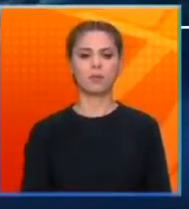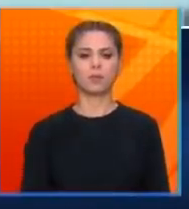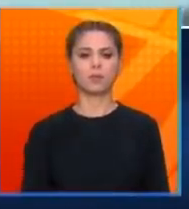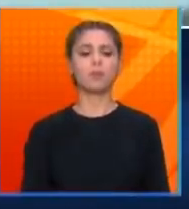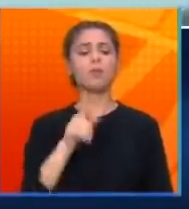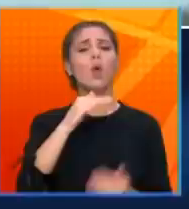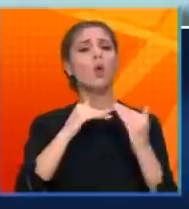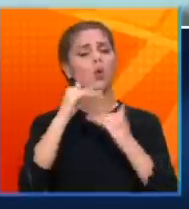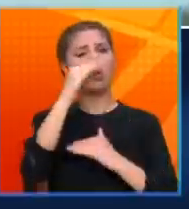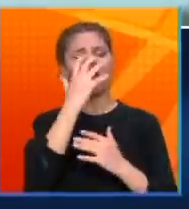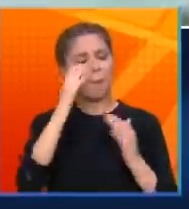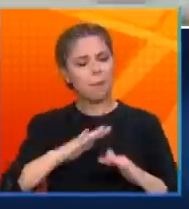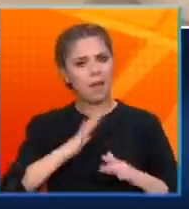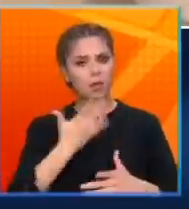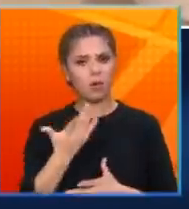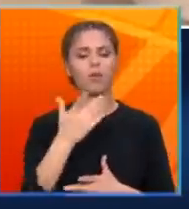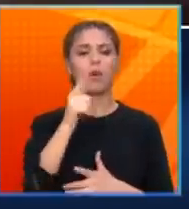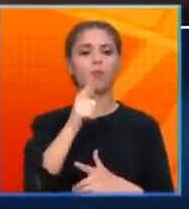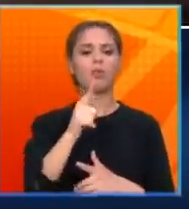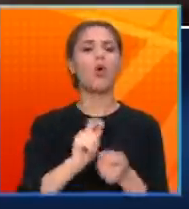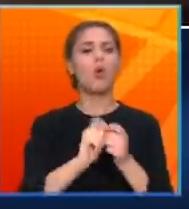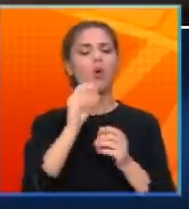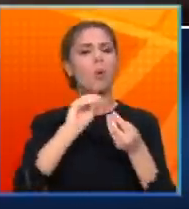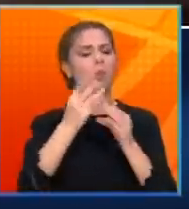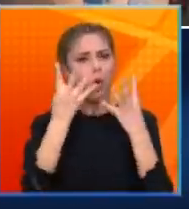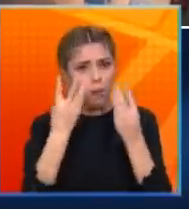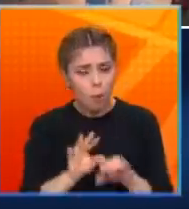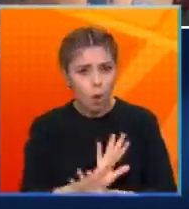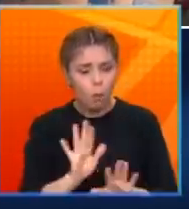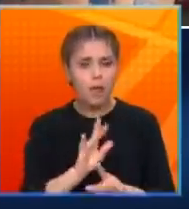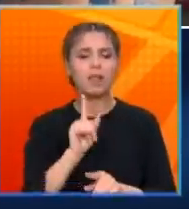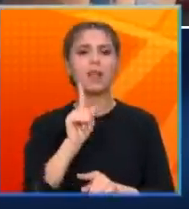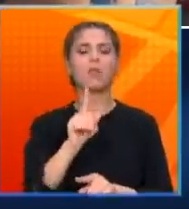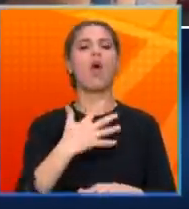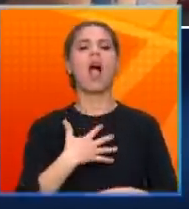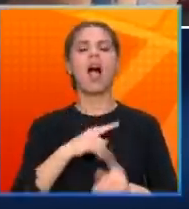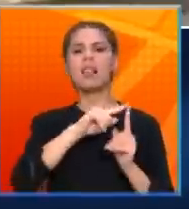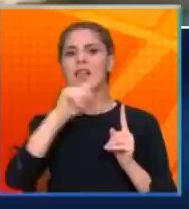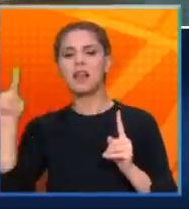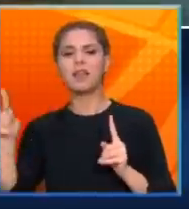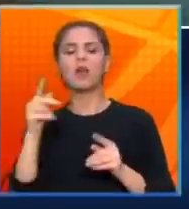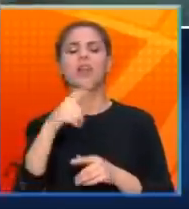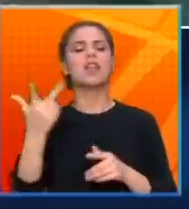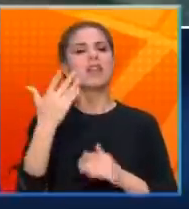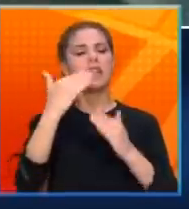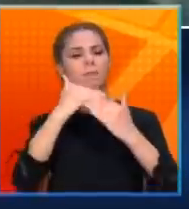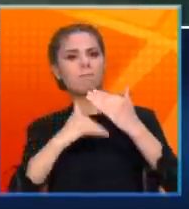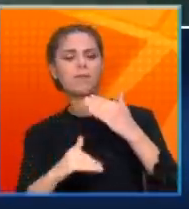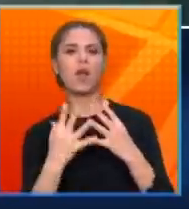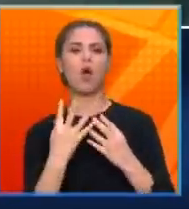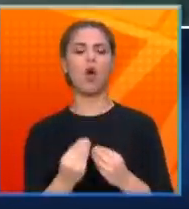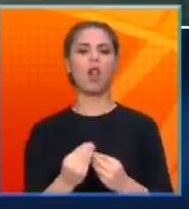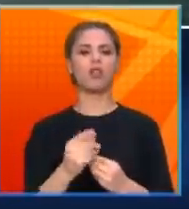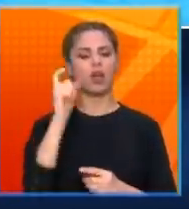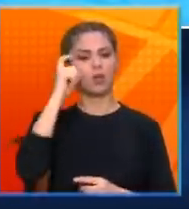daha yükselmesi bekleniliyor. Uygulamada sıkıntı olmazsa Haziran'a kadar hızlı bir şekilde vakaların düşme eğilime doğru